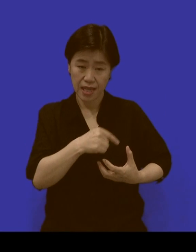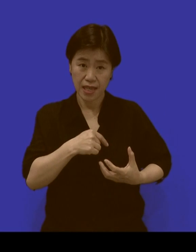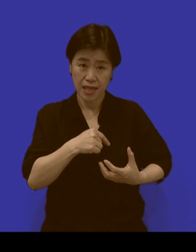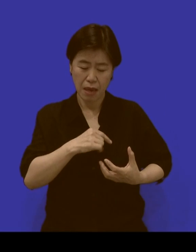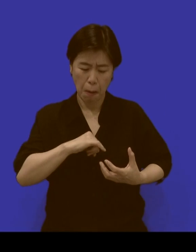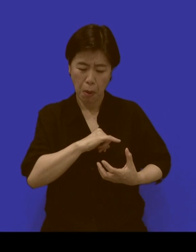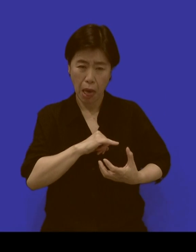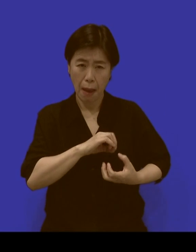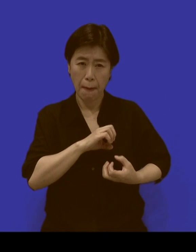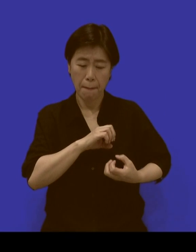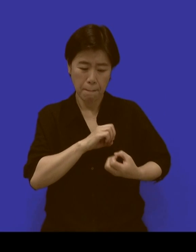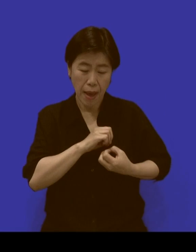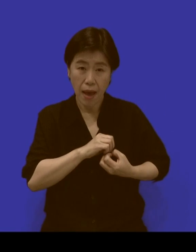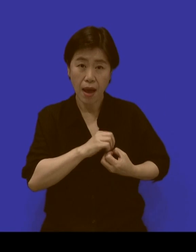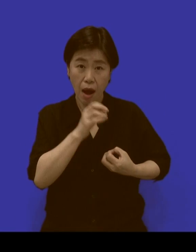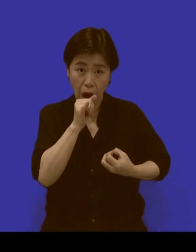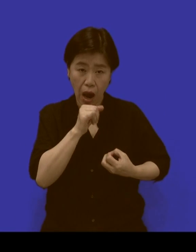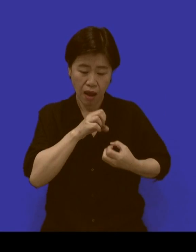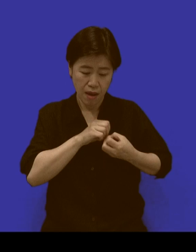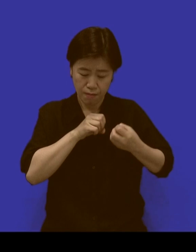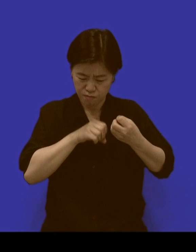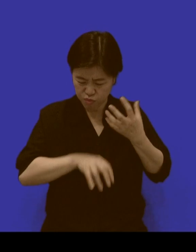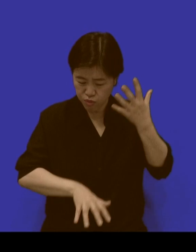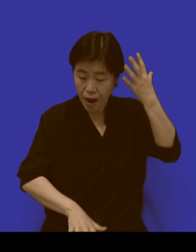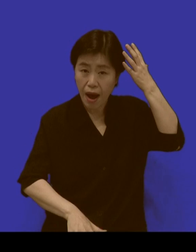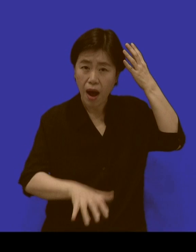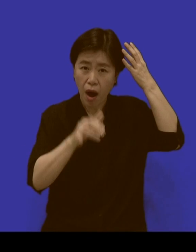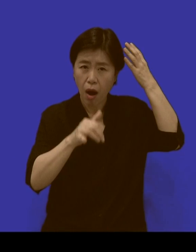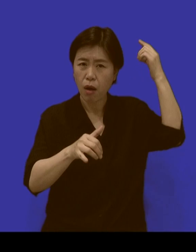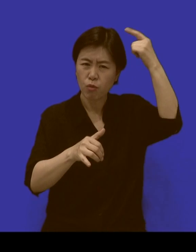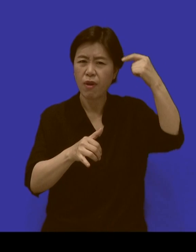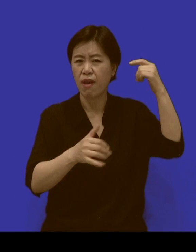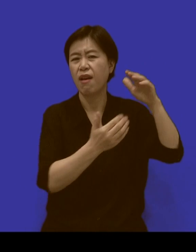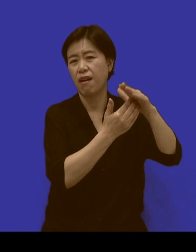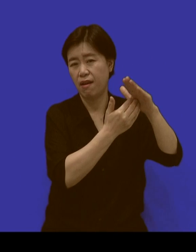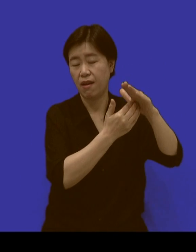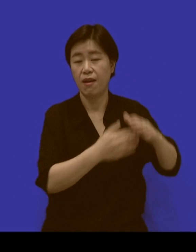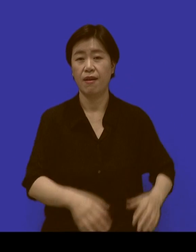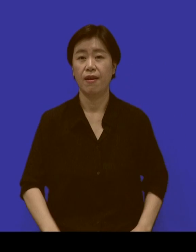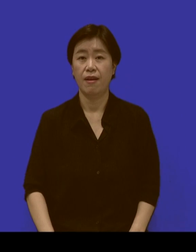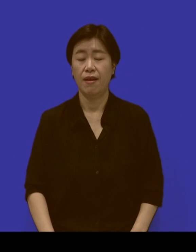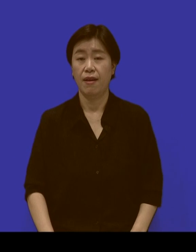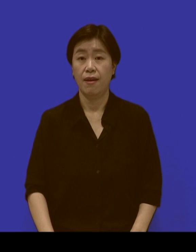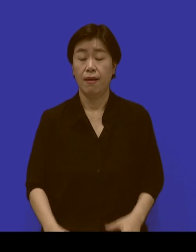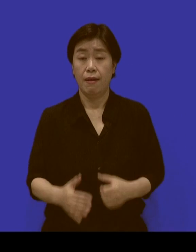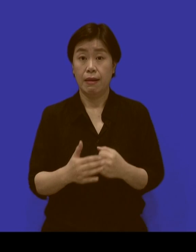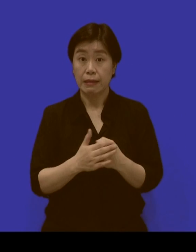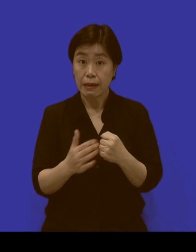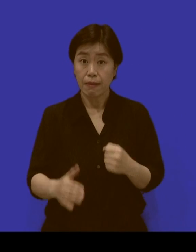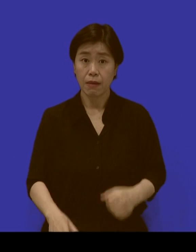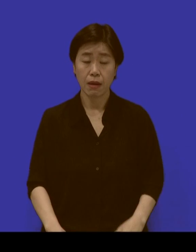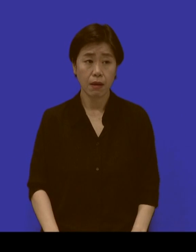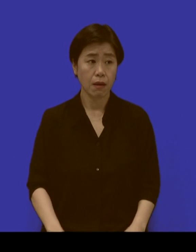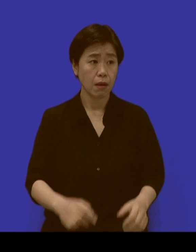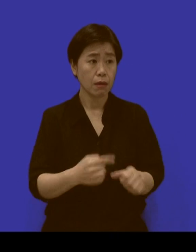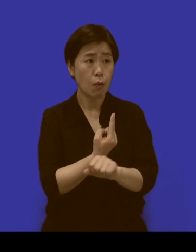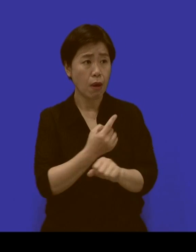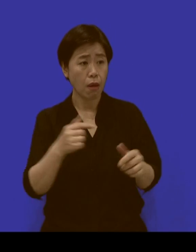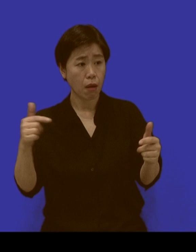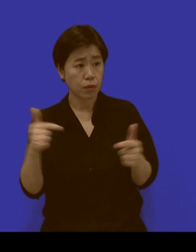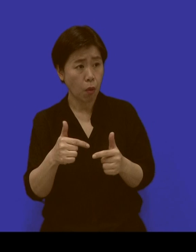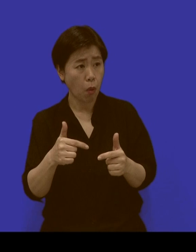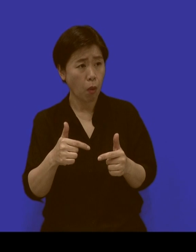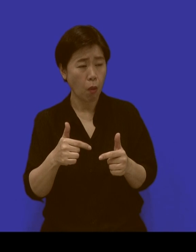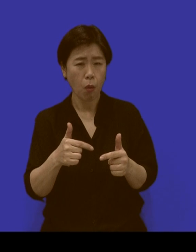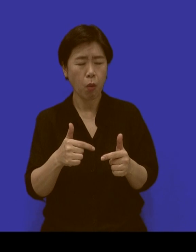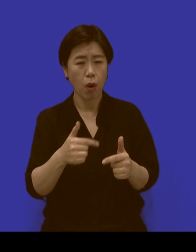심장 내막에 있던 혈전이 온몸에 다 퍼져가지고 뇌로도 퍼지고 해서 이제 거의 더 이상 다른 치료가 잘 듣지 않는